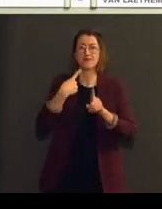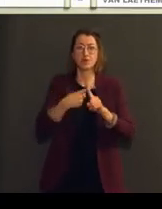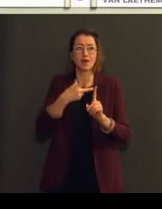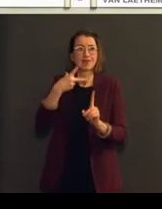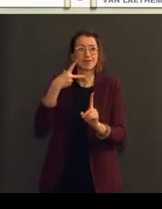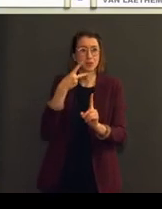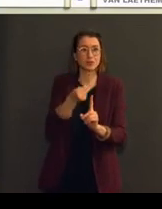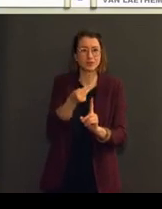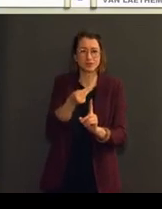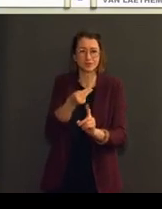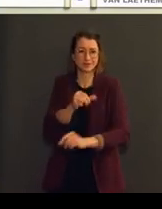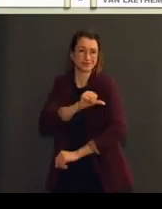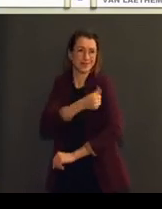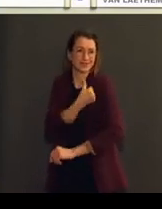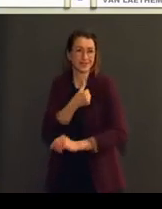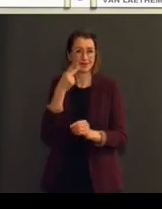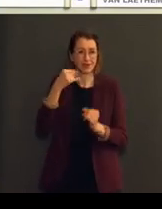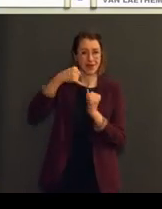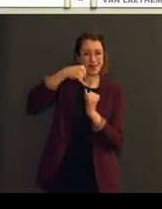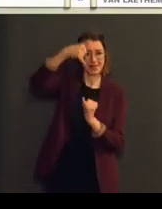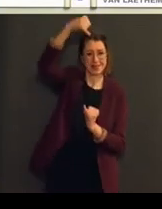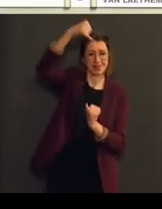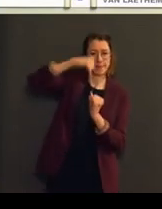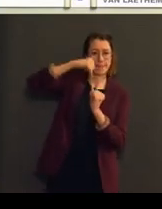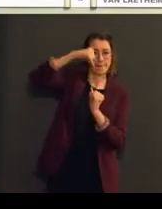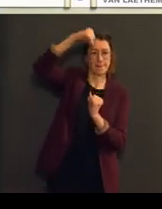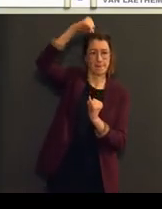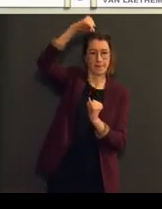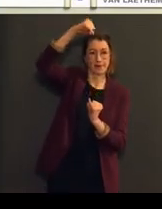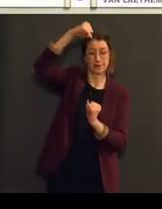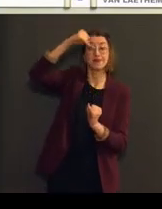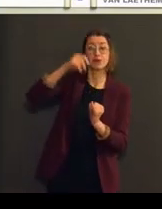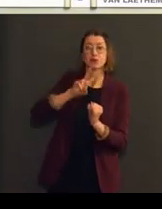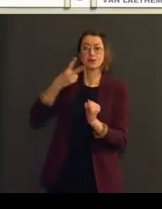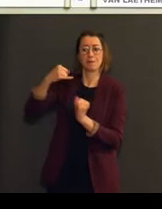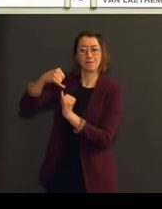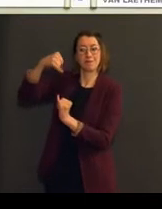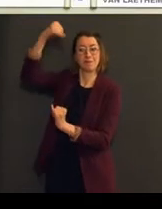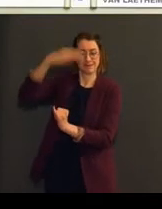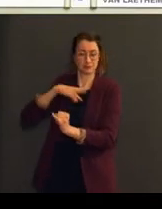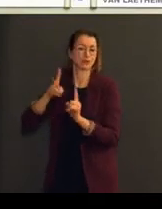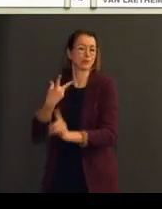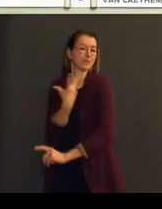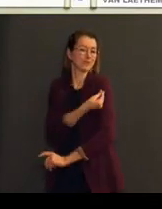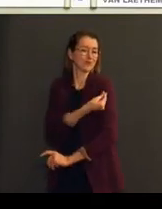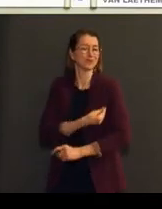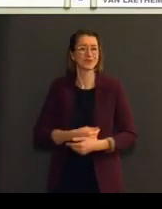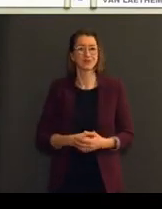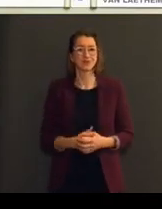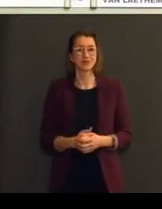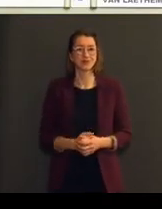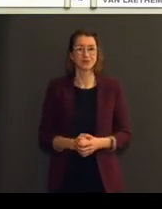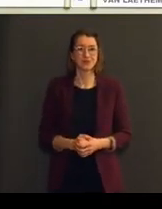de la campagne de vaccination pour la deuxième dose. Et vous voyez qu'en dépit du fait que la ligne sombre du milieu